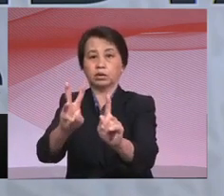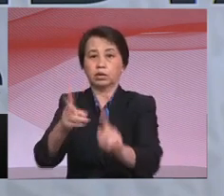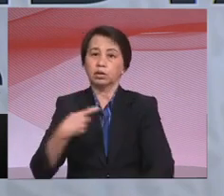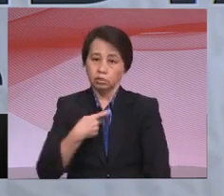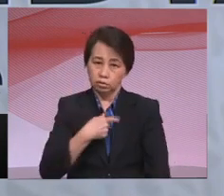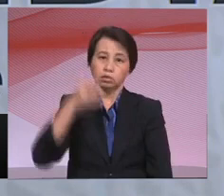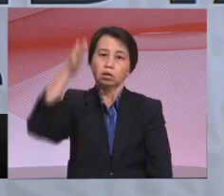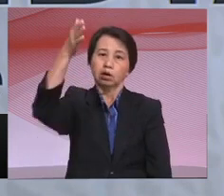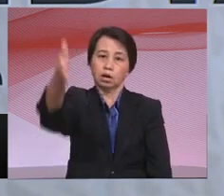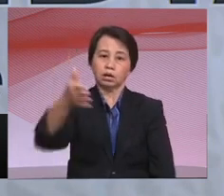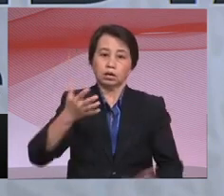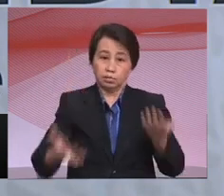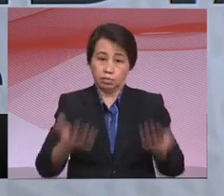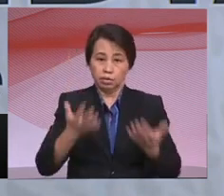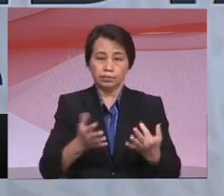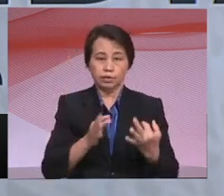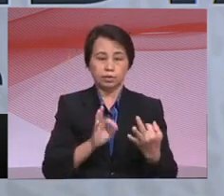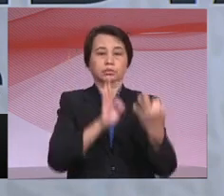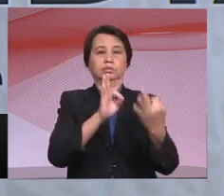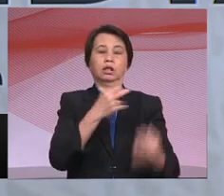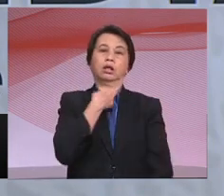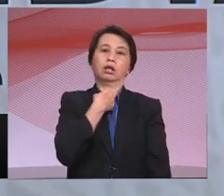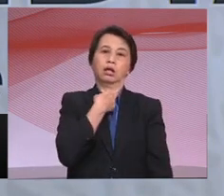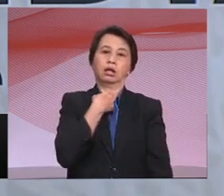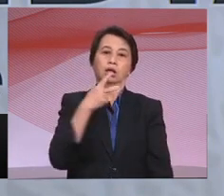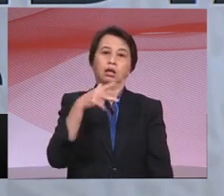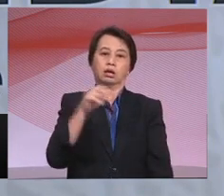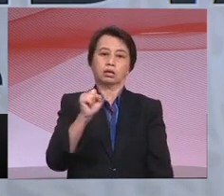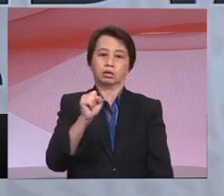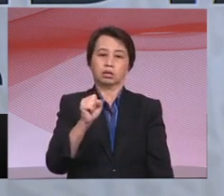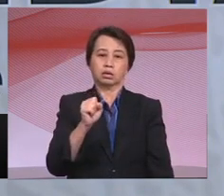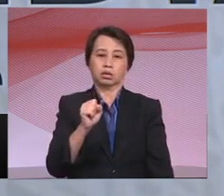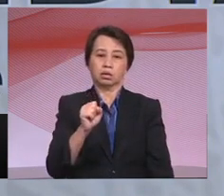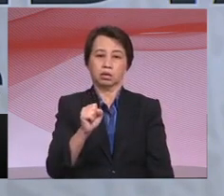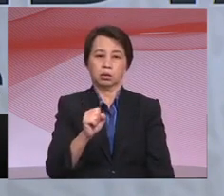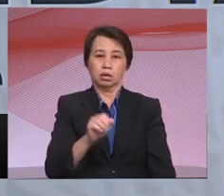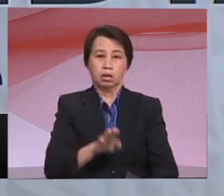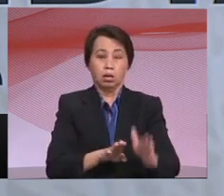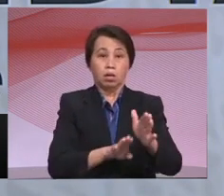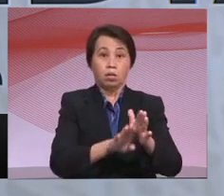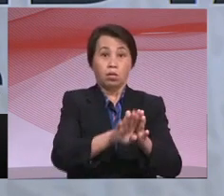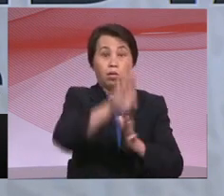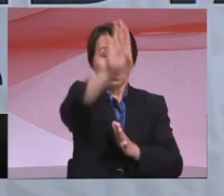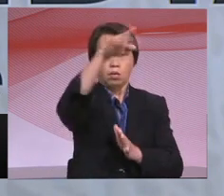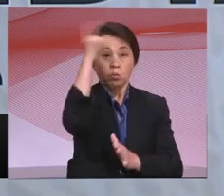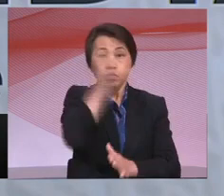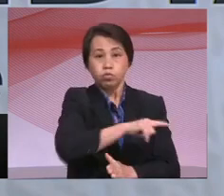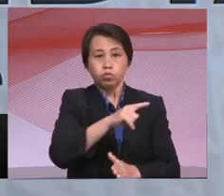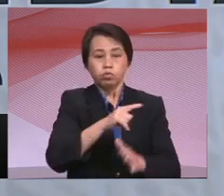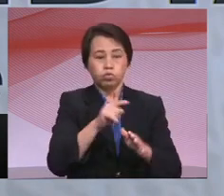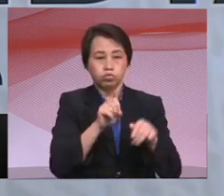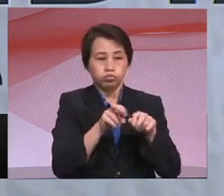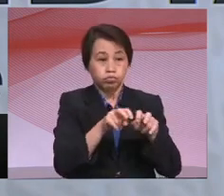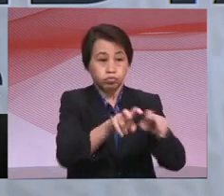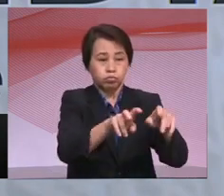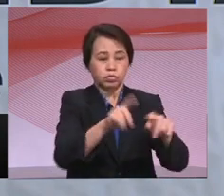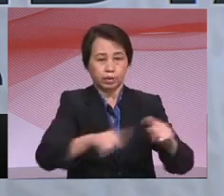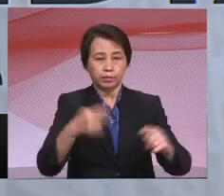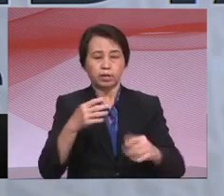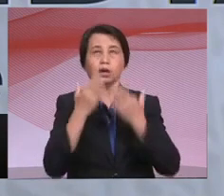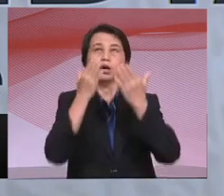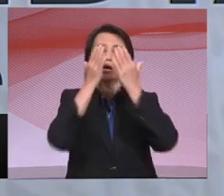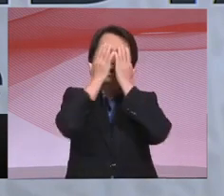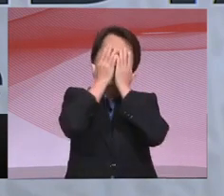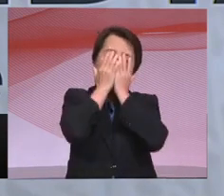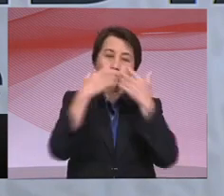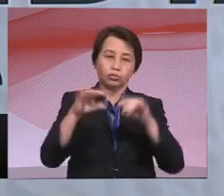akan mungkin akan menghadapi kes peningkatan secara mendadak. Tetapi alhamdulillah kita telah lihat